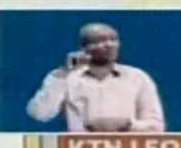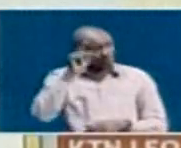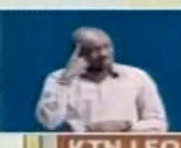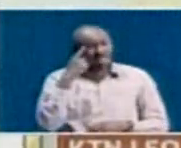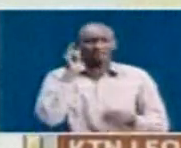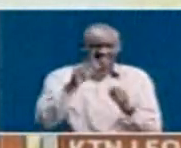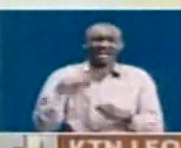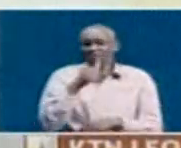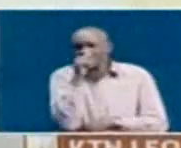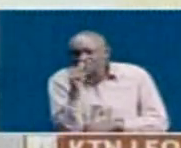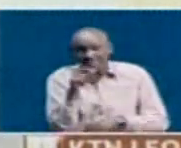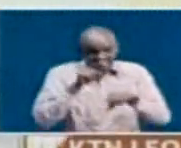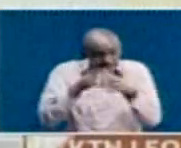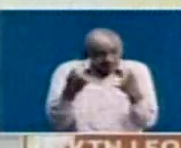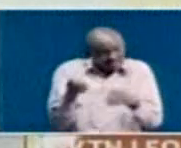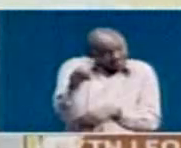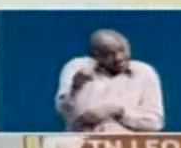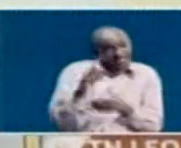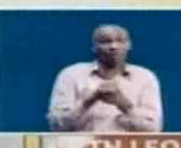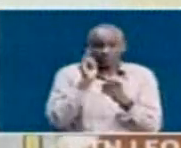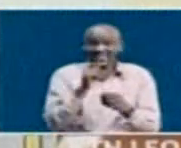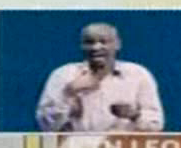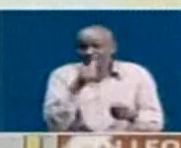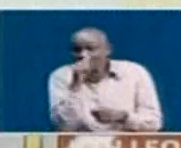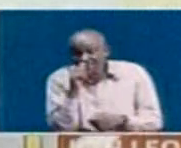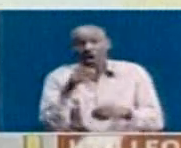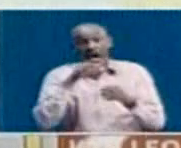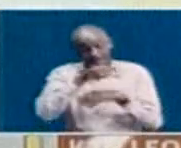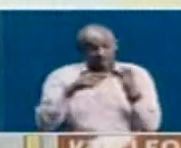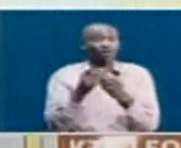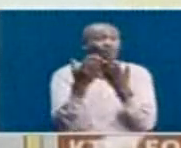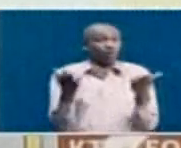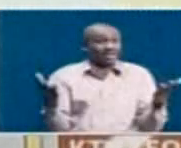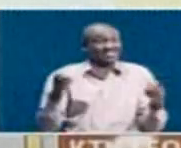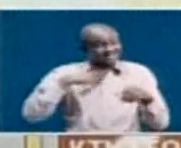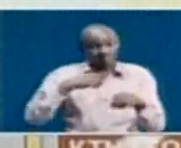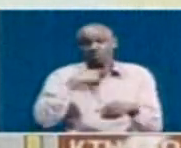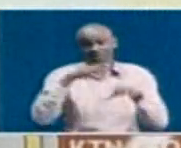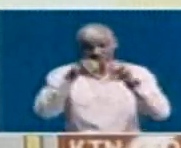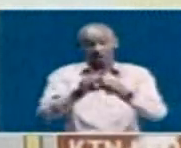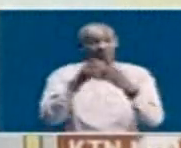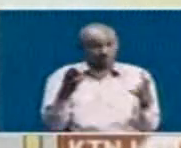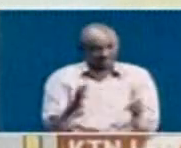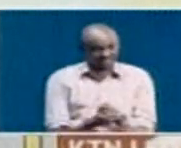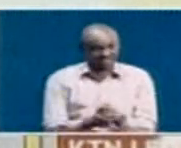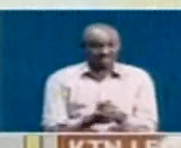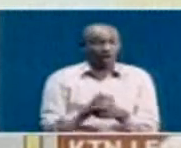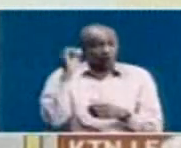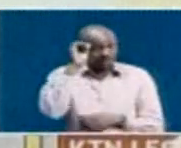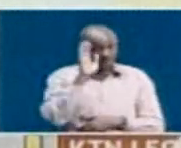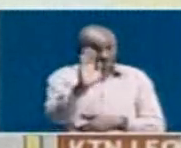usiri panapo umiliki wa mali kwenye ndoa? Je, ni sawa kuwa na usiri panapo umiliki wa mali kwenye ndoa? Tuma maoni yako kwa